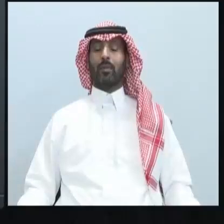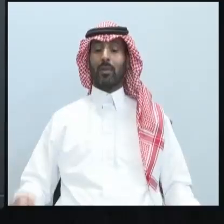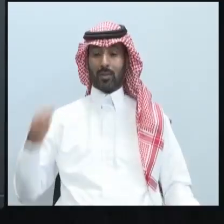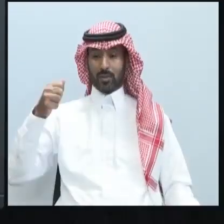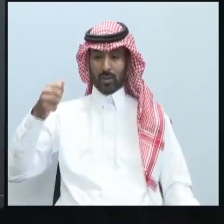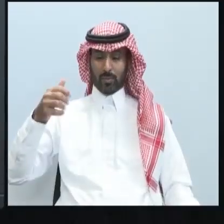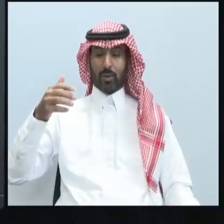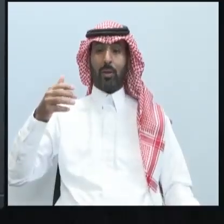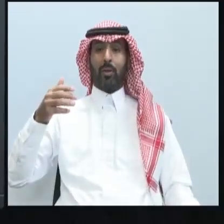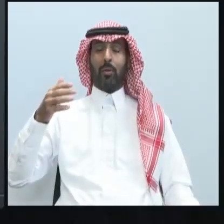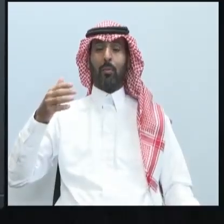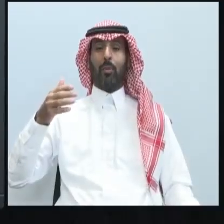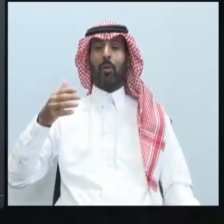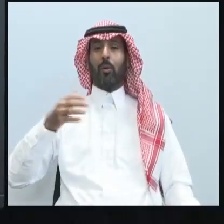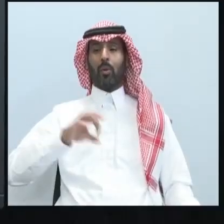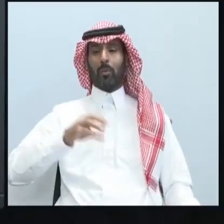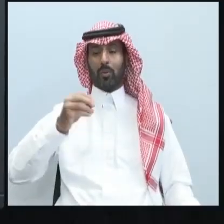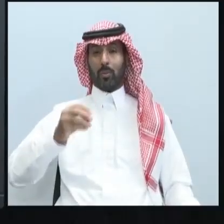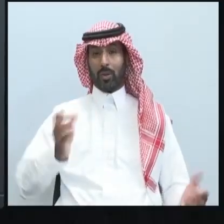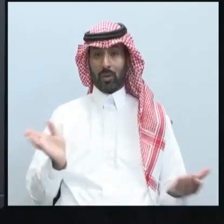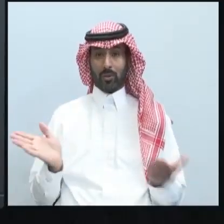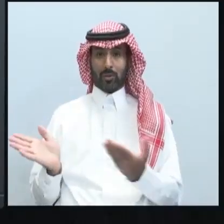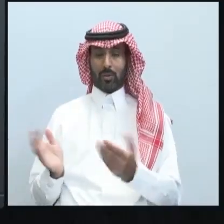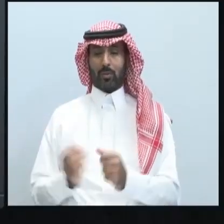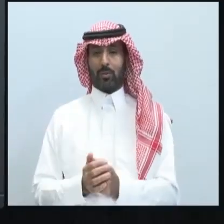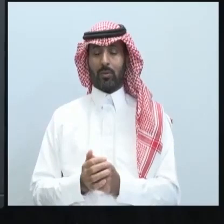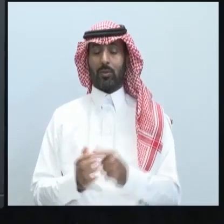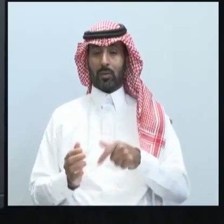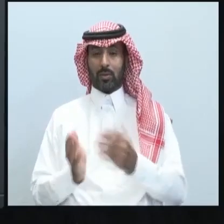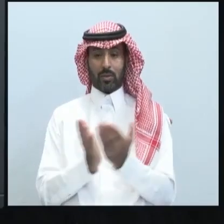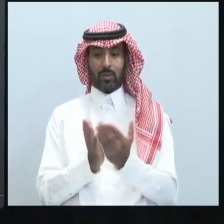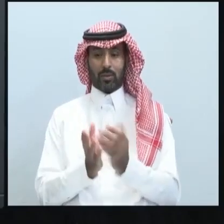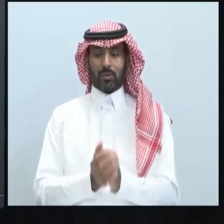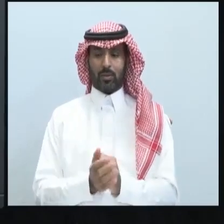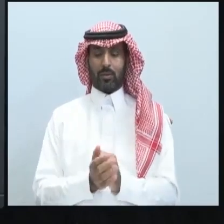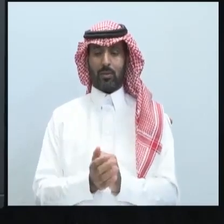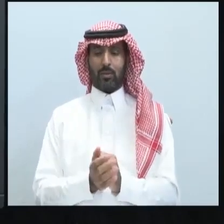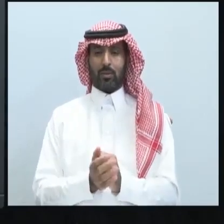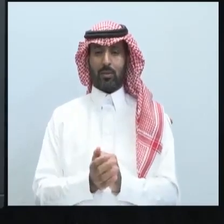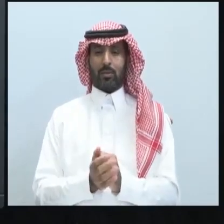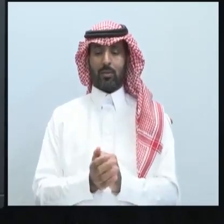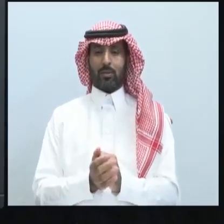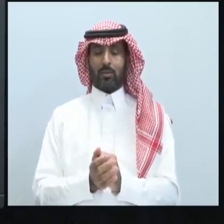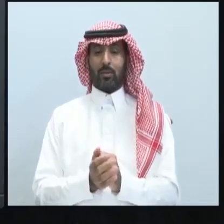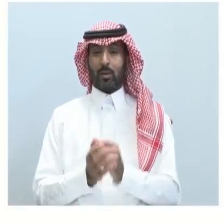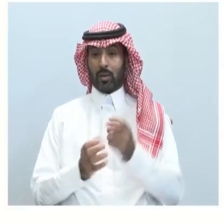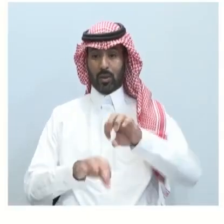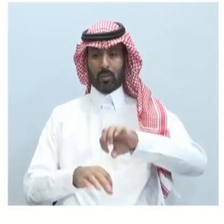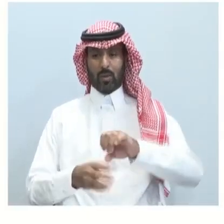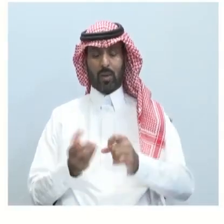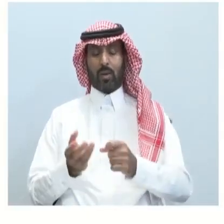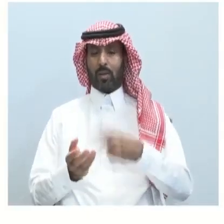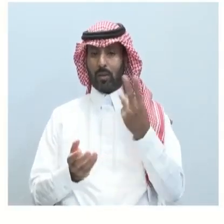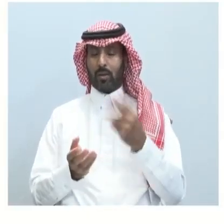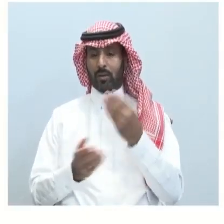السلام عليكم ورحمه الله وبركاته اعزائي طلاب نرحب بكم في درس جديد من دروس منهج كيمياء ثلاثه درسنا اليوم